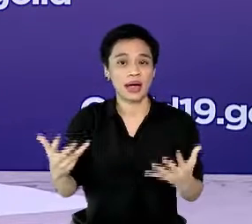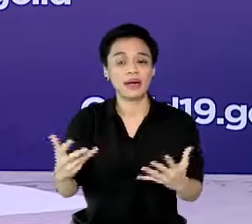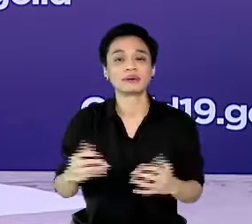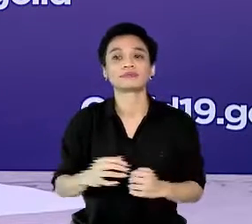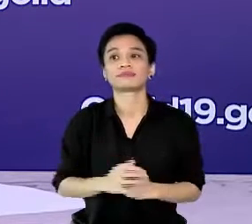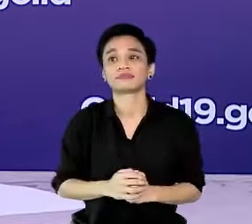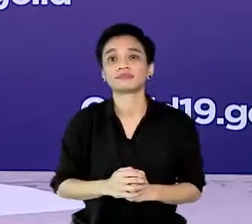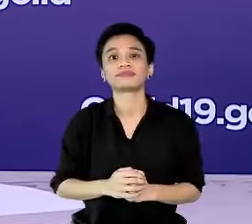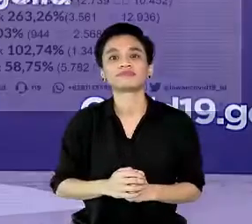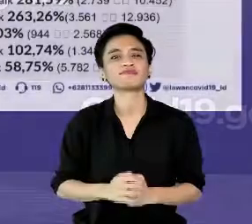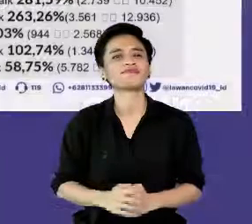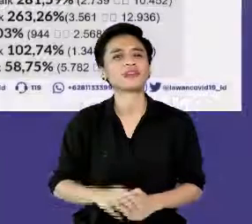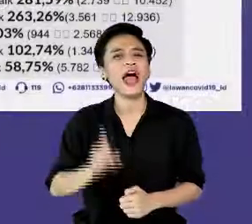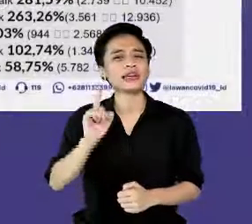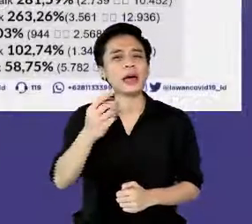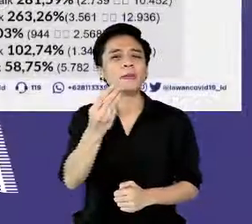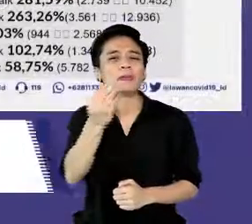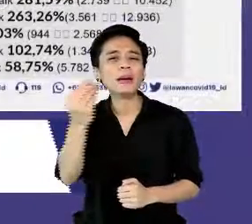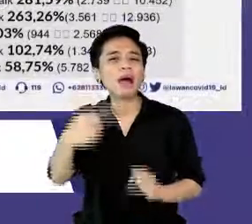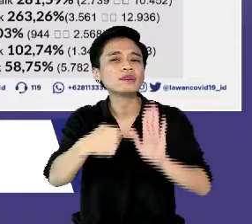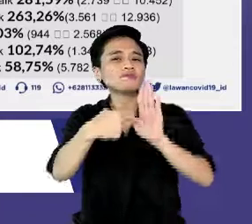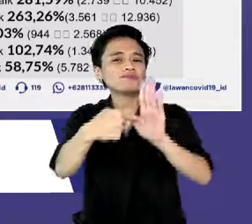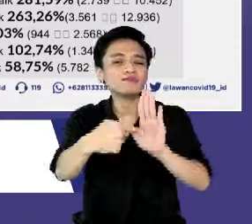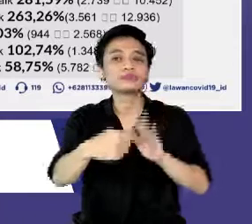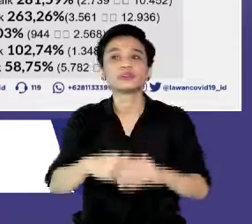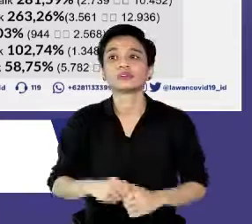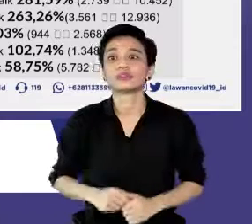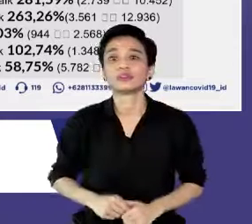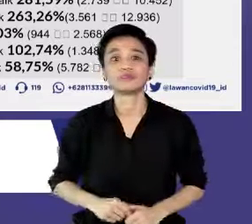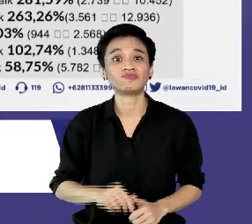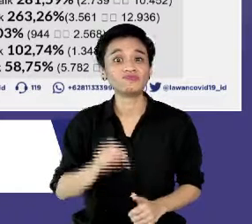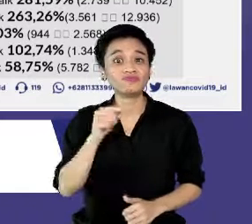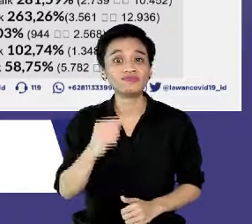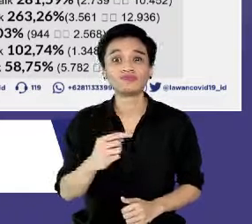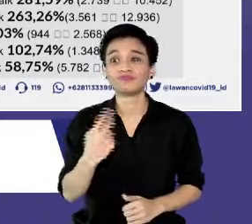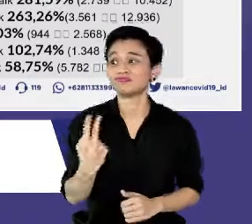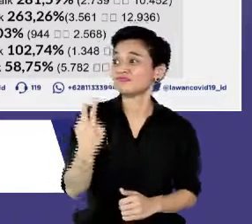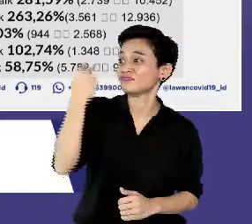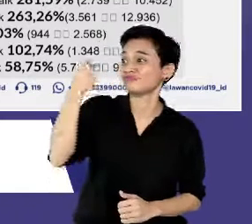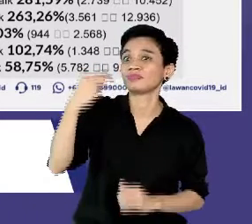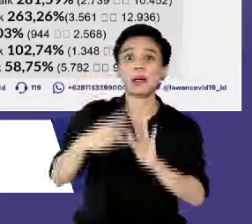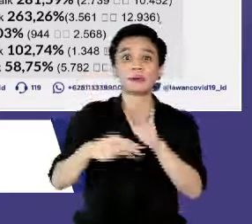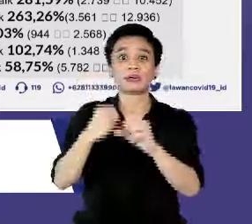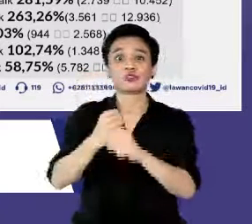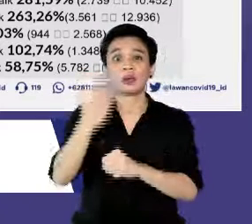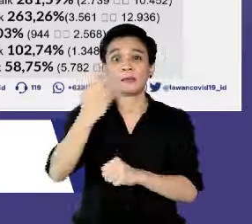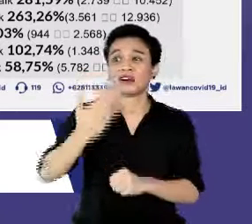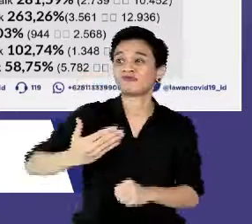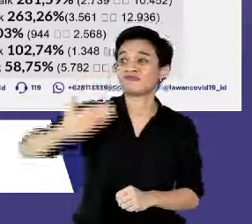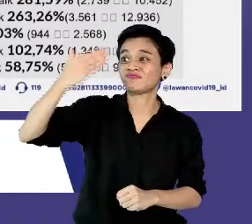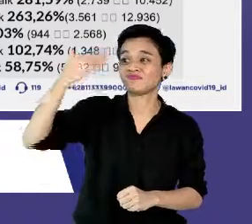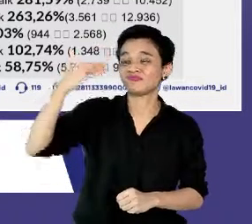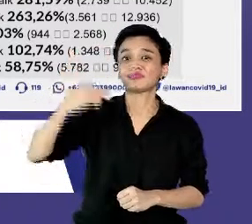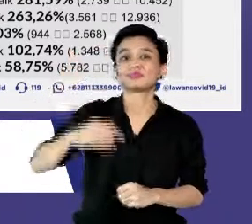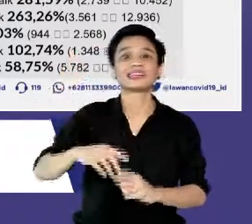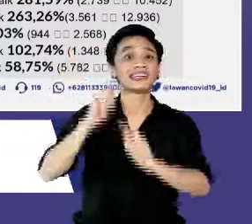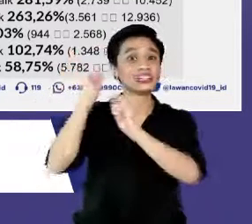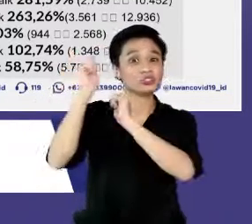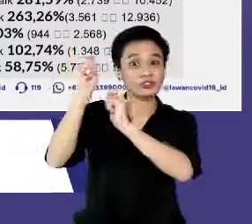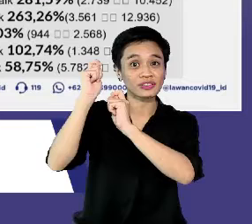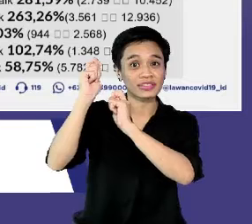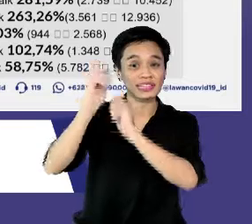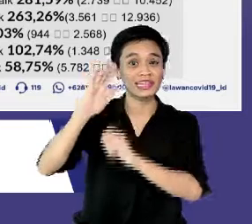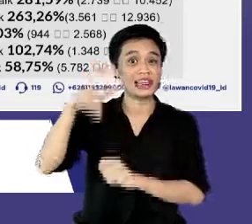Hai pembelajaran yang pertama adalah setelah disandingkan pada minggu ke-4 ternyata kenaikan kasus pasca Idul